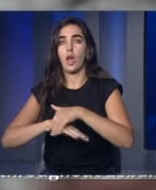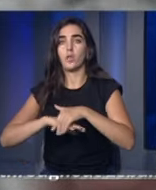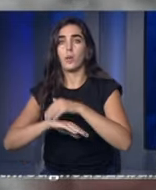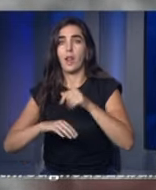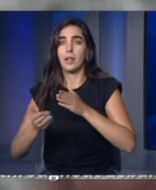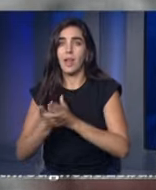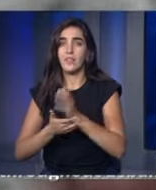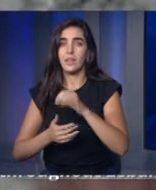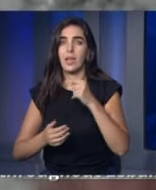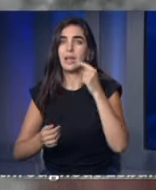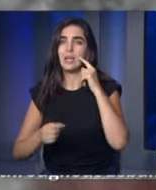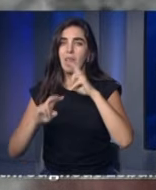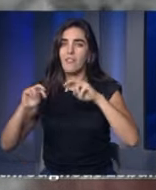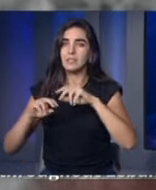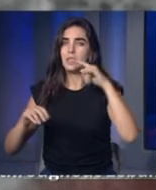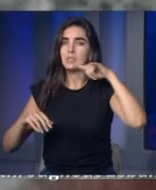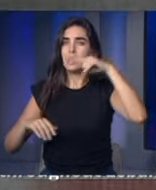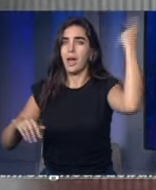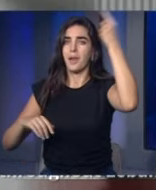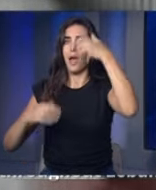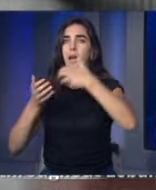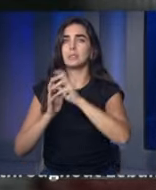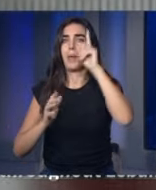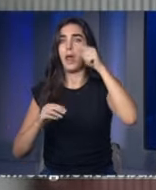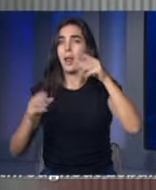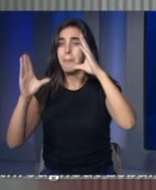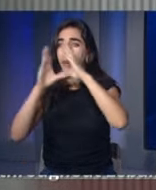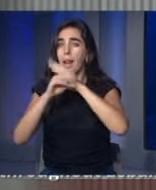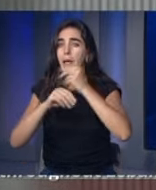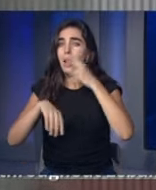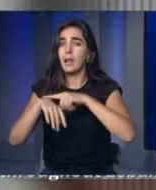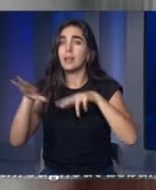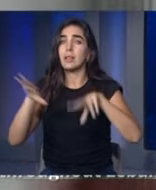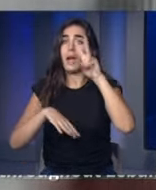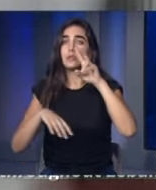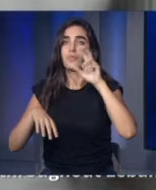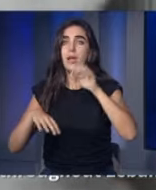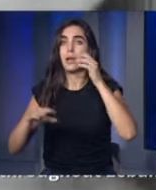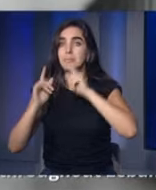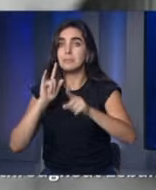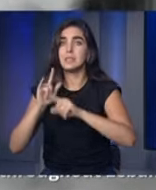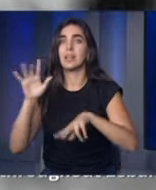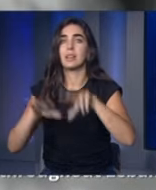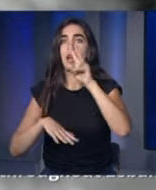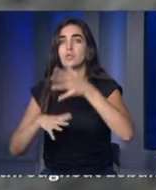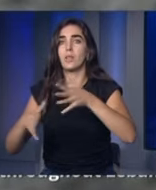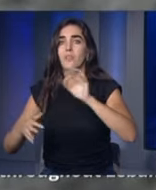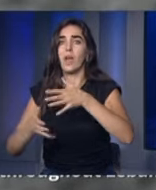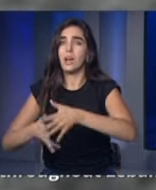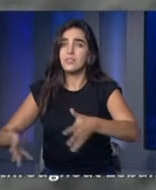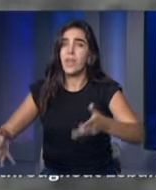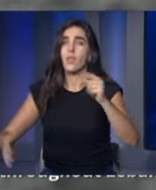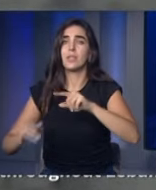خلال الليل الماضي بعد مقتل 12 شخصا بينهم أطفال في هجوم صاروخي زعم أدروعي أن الحزب شنه على ملعب لكرة